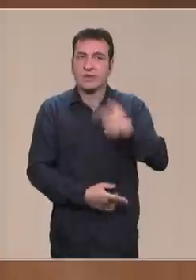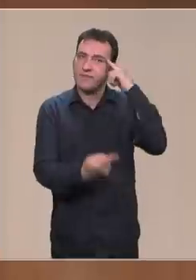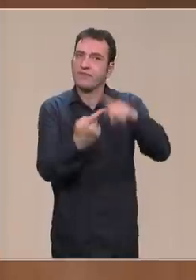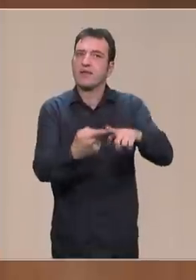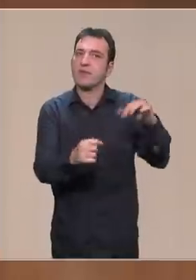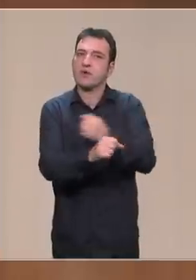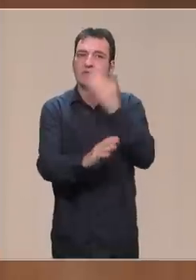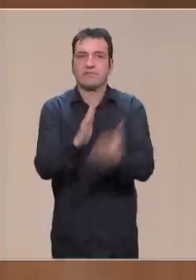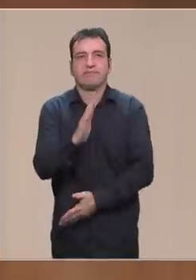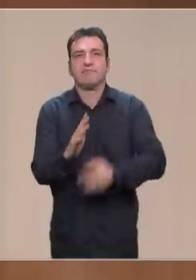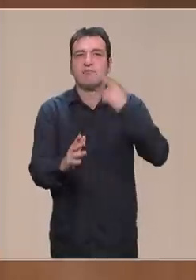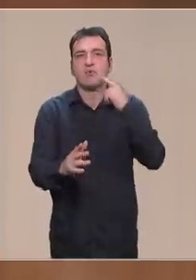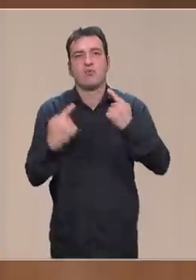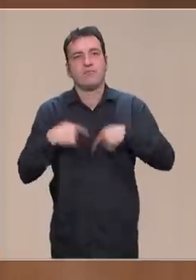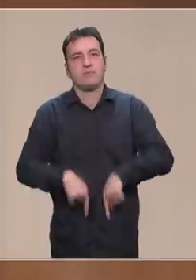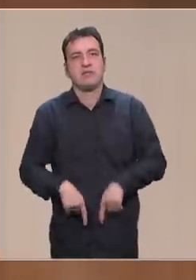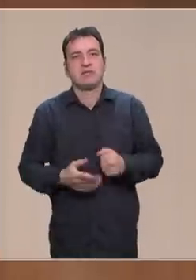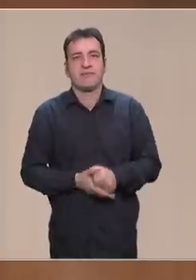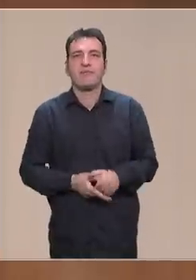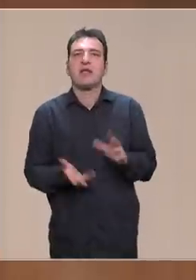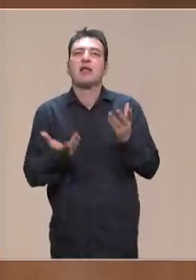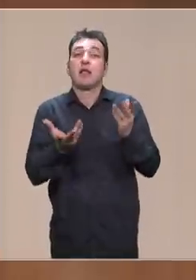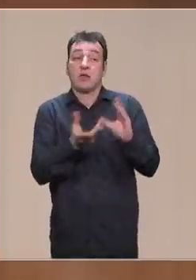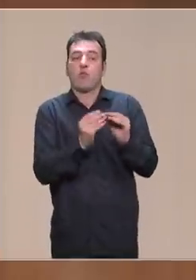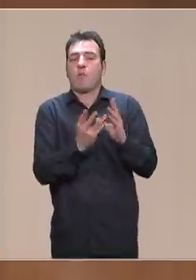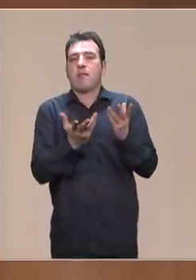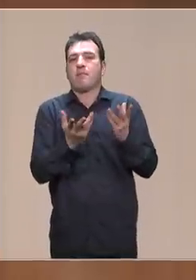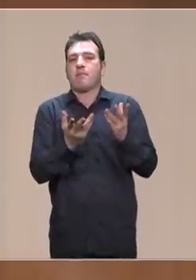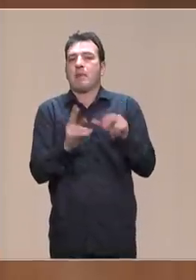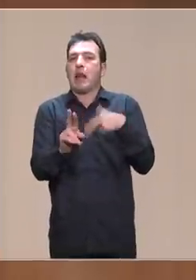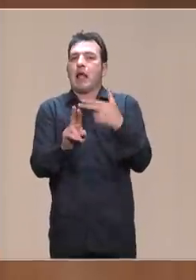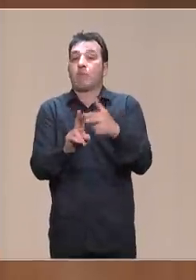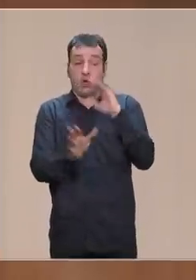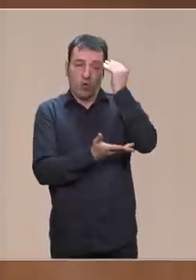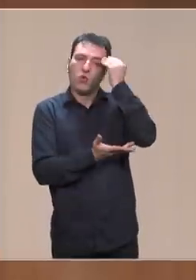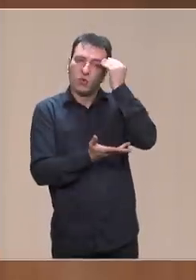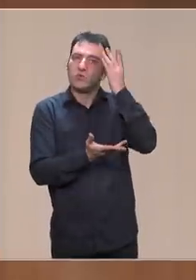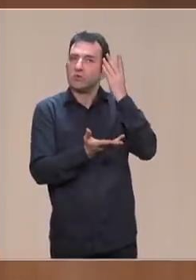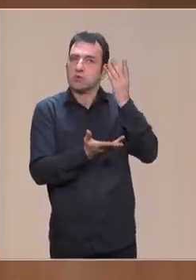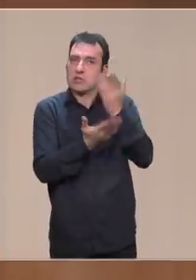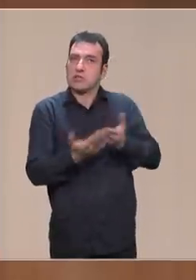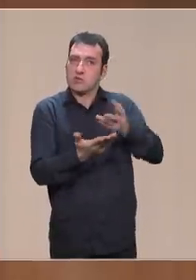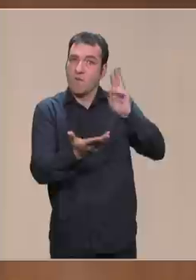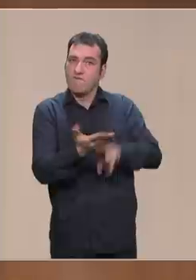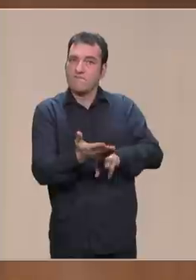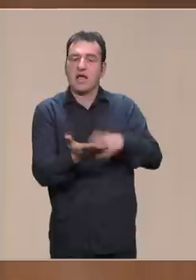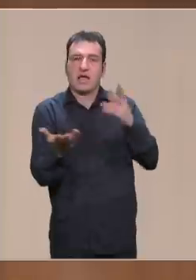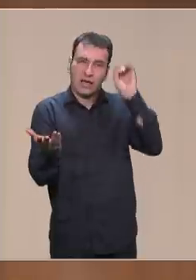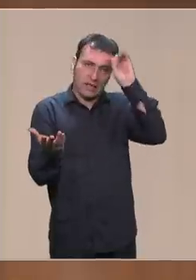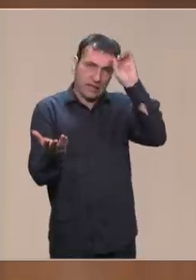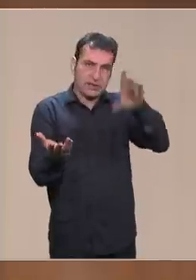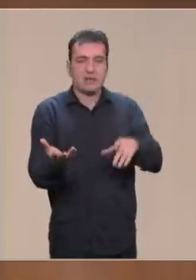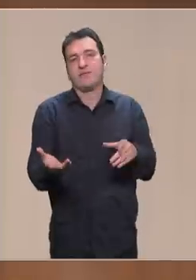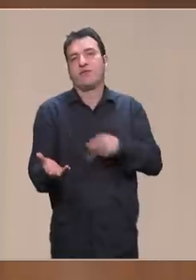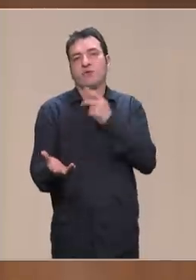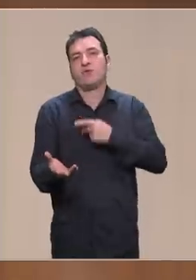le ministère. La réponse à cette problématique reconnue, comme vous l'avez signalé, comme une réalité clinique. Le docteur Dominique Martin